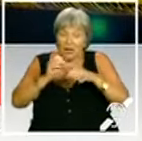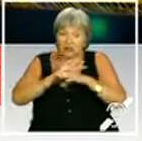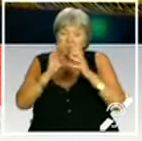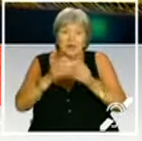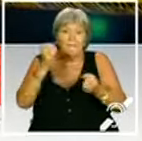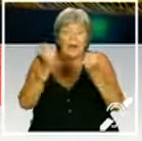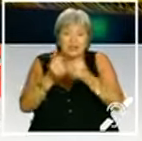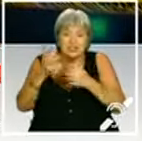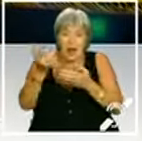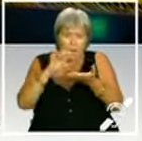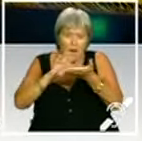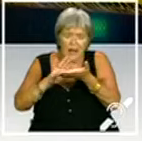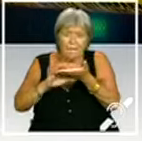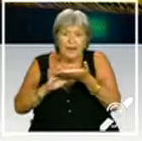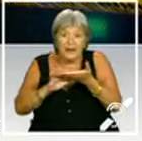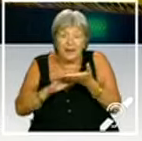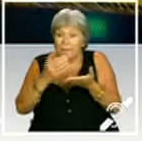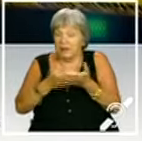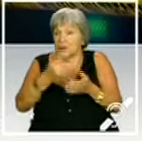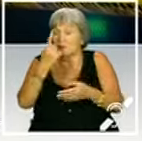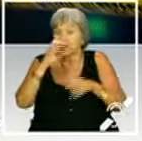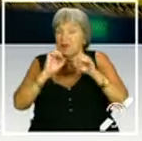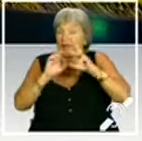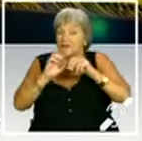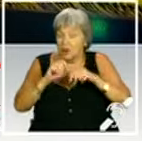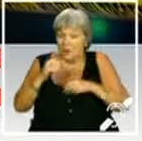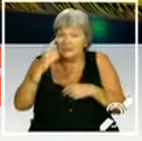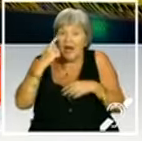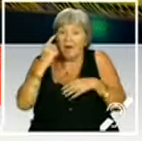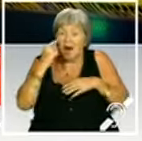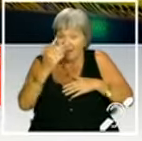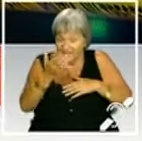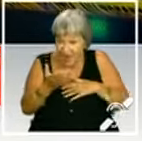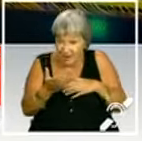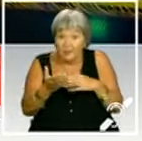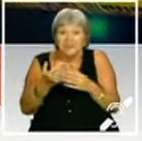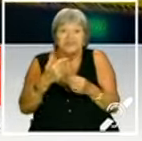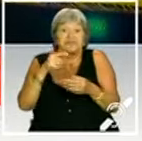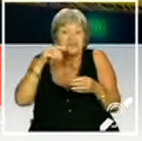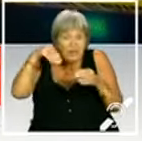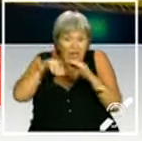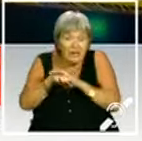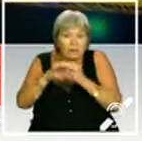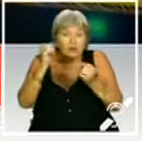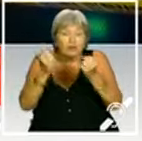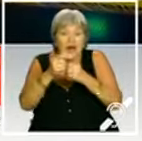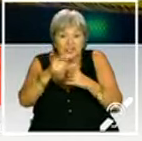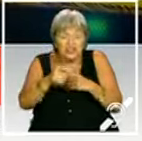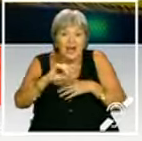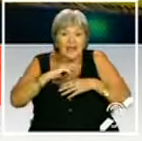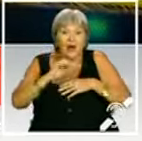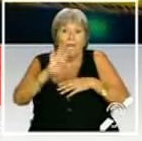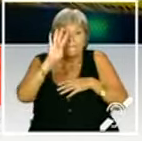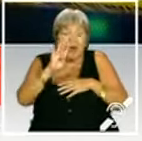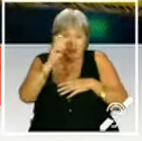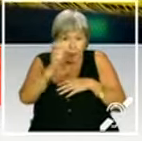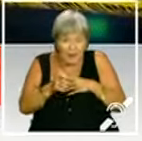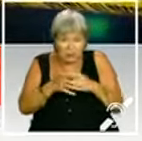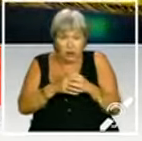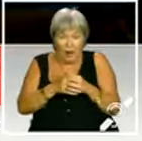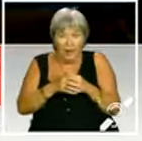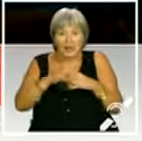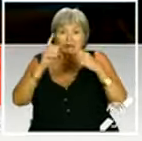unde au luat amprente, pentru că potrivit primelor informații și ale declarațiilor martorilor, în autoturism ar fi aflat 4 persoane.